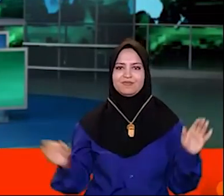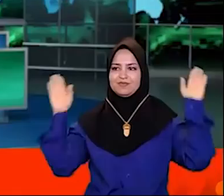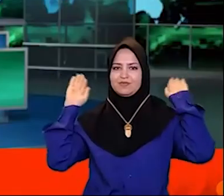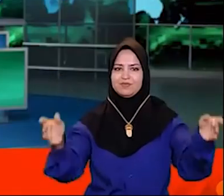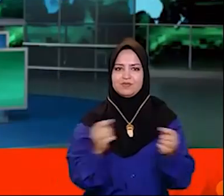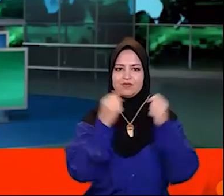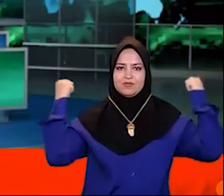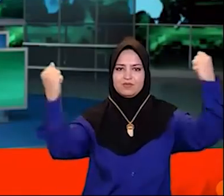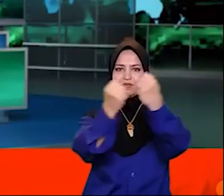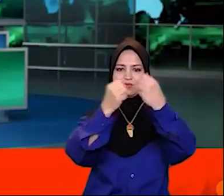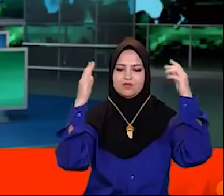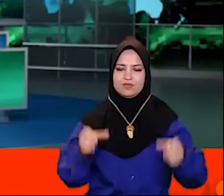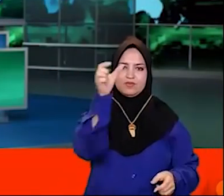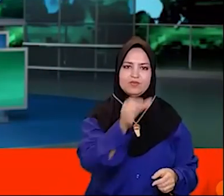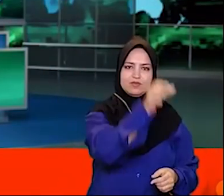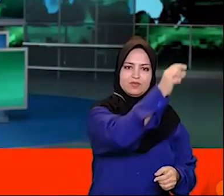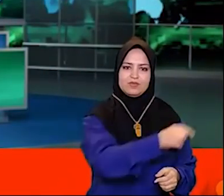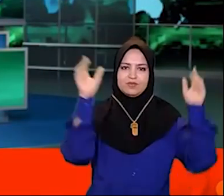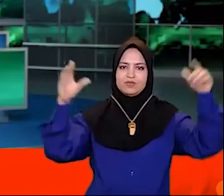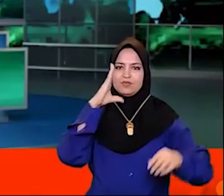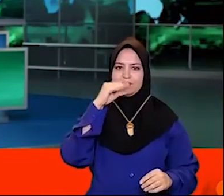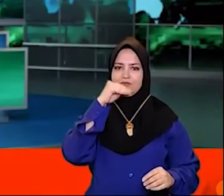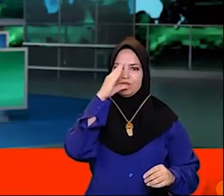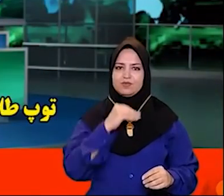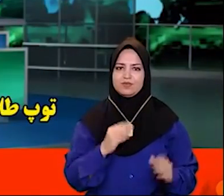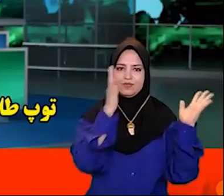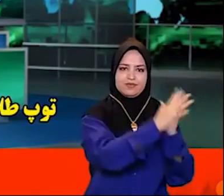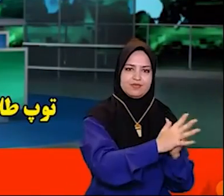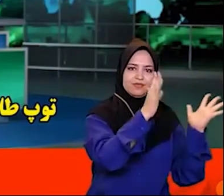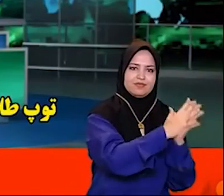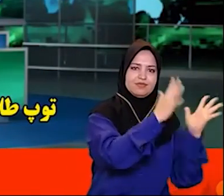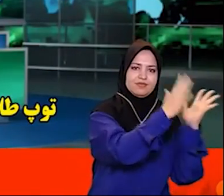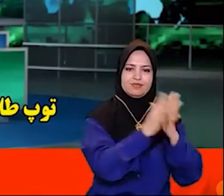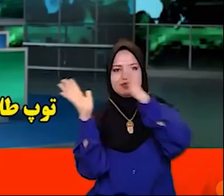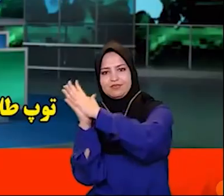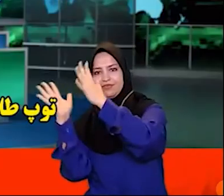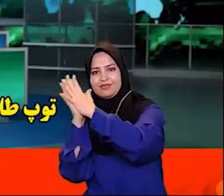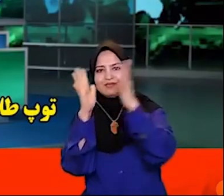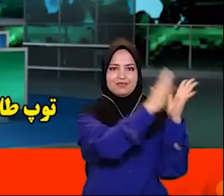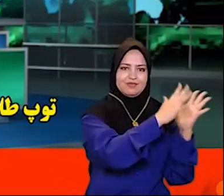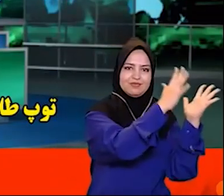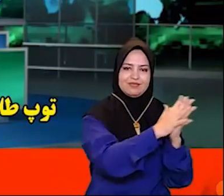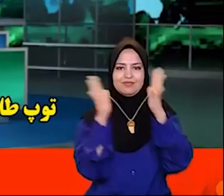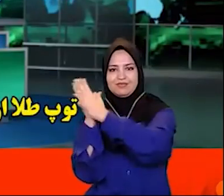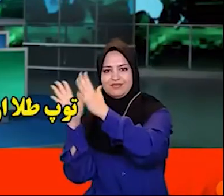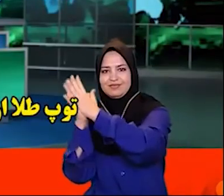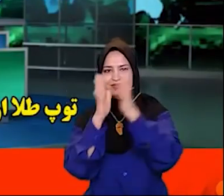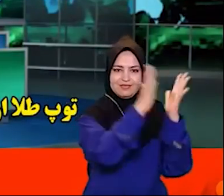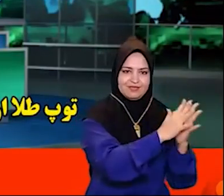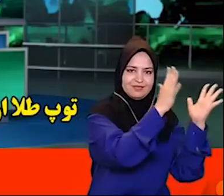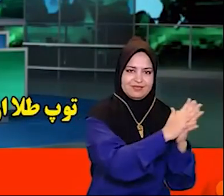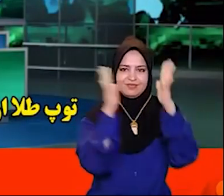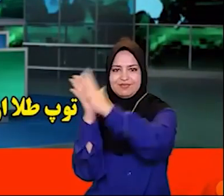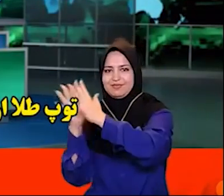بسته ورزشگاه تجمع کرده و یک صدا خواندند توپ به طلا بغلدیم داورتون بغلدیم، توپ به